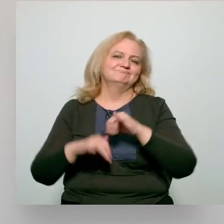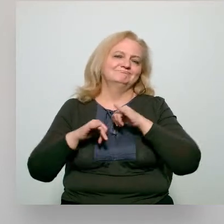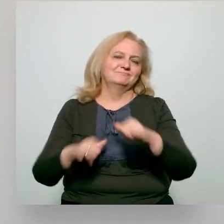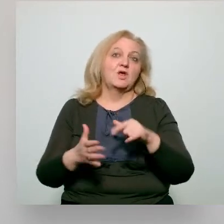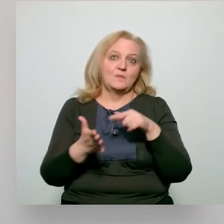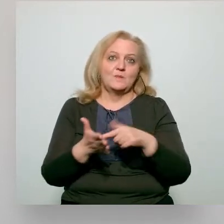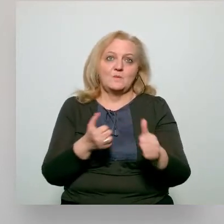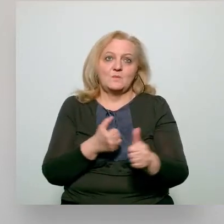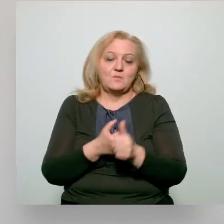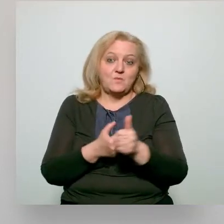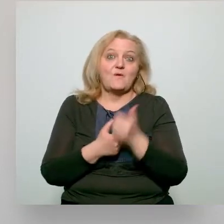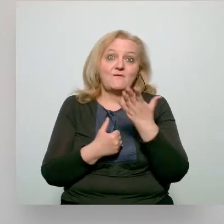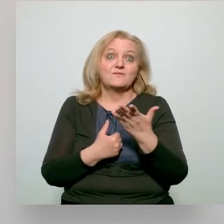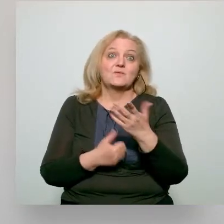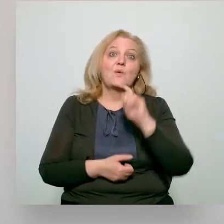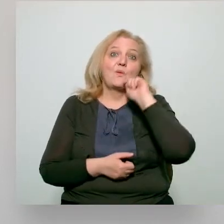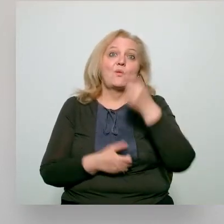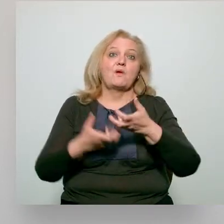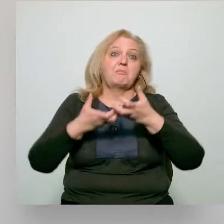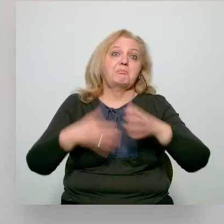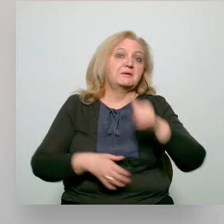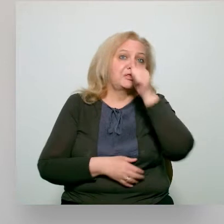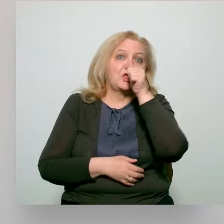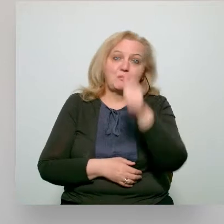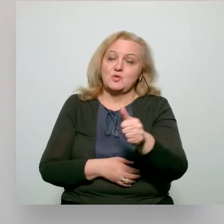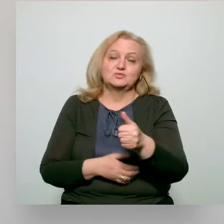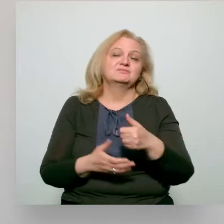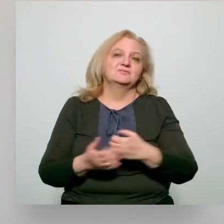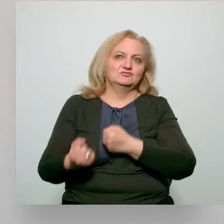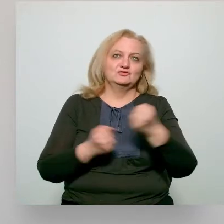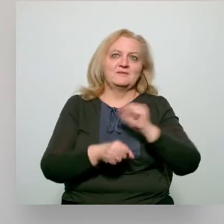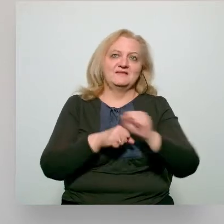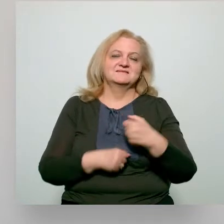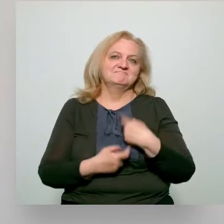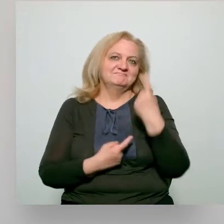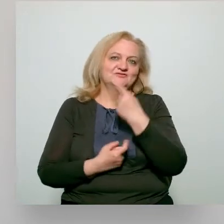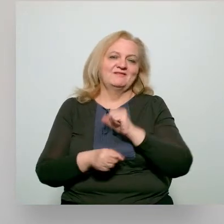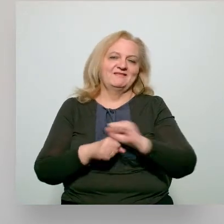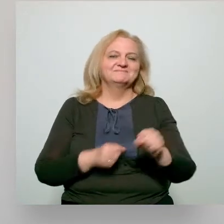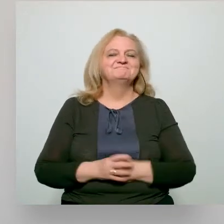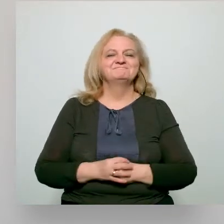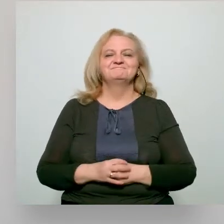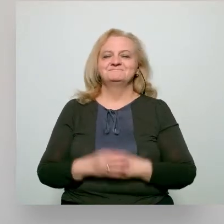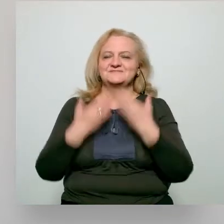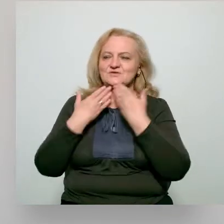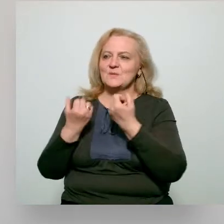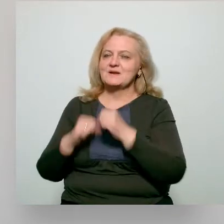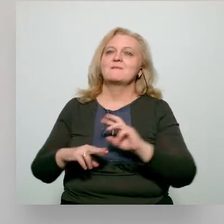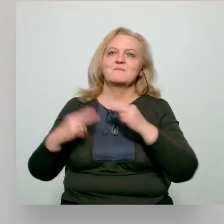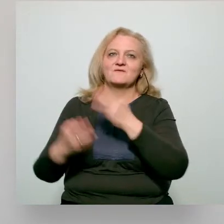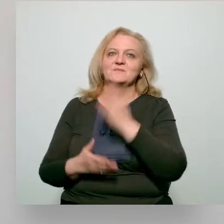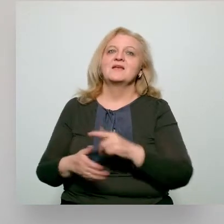Ukraina nie rozpada się i myślę, że nie rozpadnie się już nigdy. Dziękuję bardzo. Będziemy wracać, ale